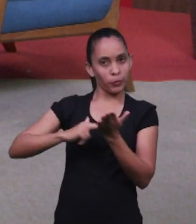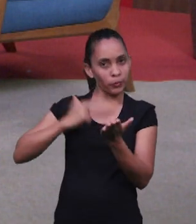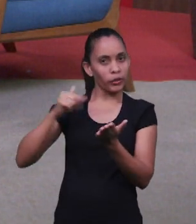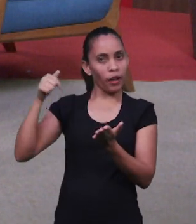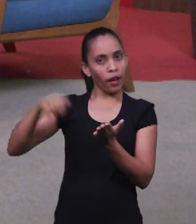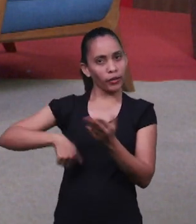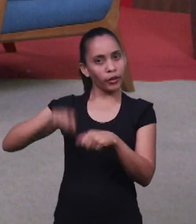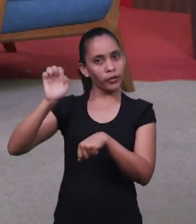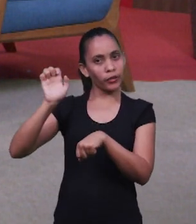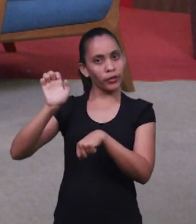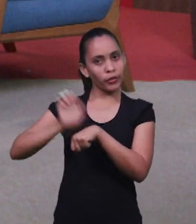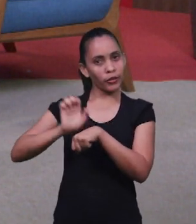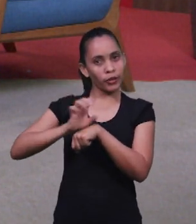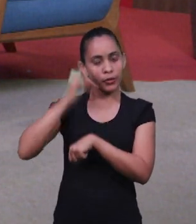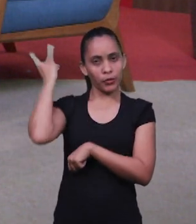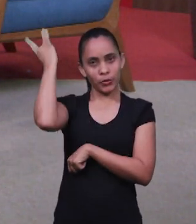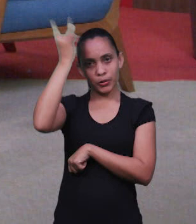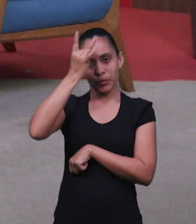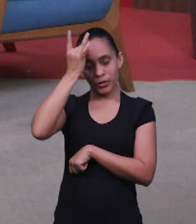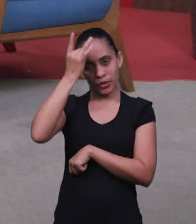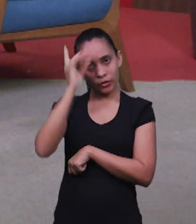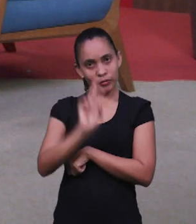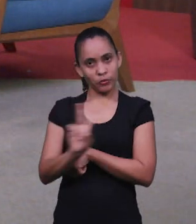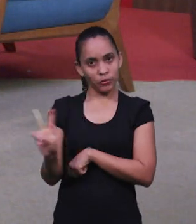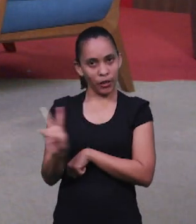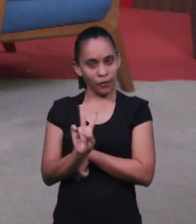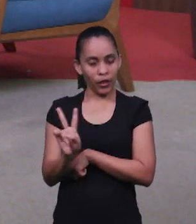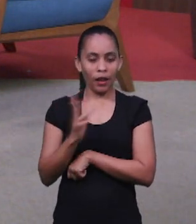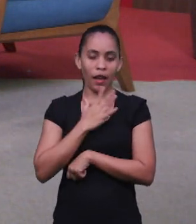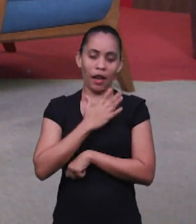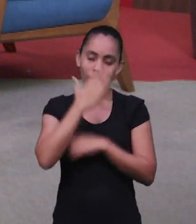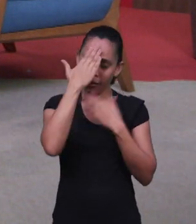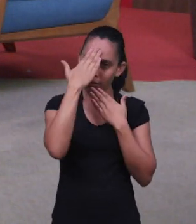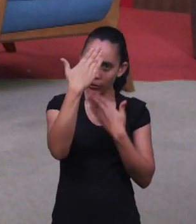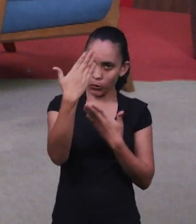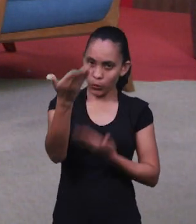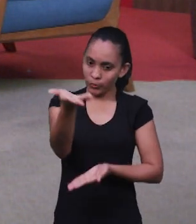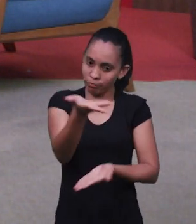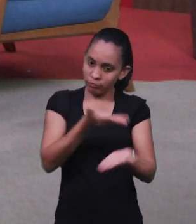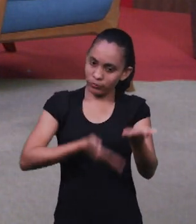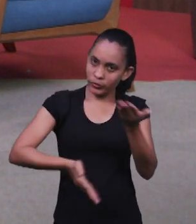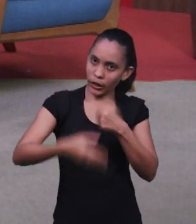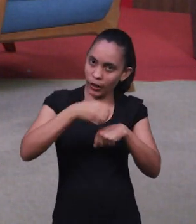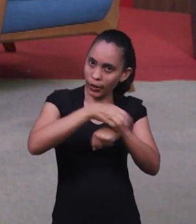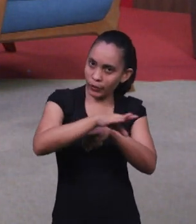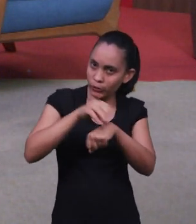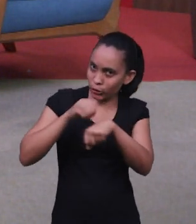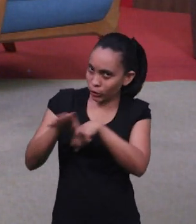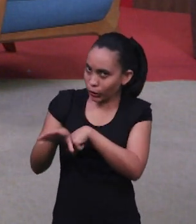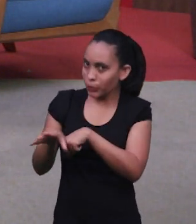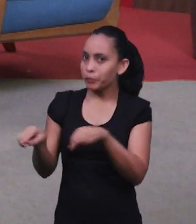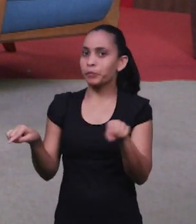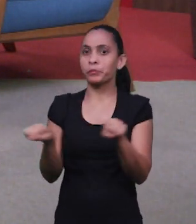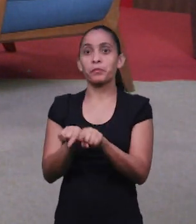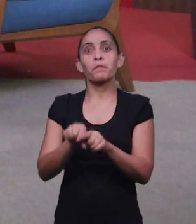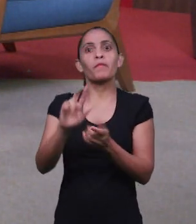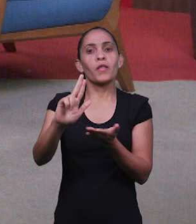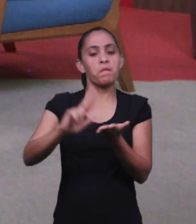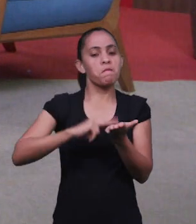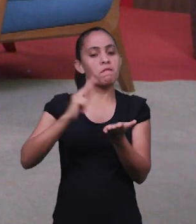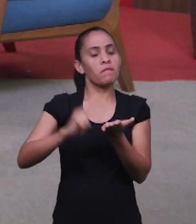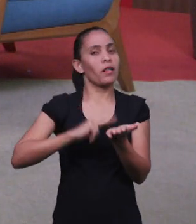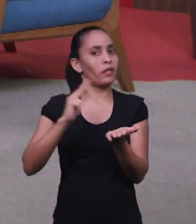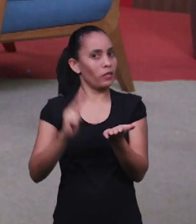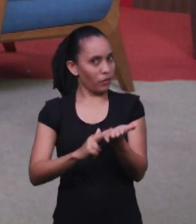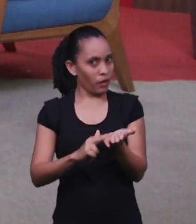Velha dans l'État de Espírito Santo. Je remercie à tous ceux qui ont interagi avec nous, tous ceux qui